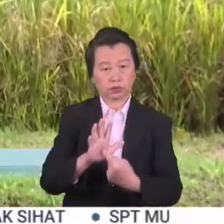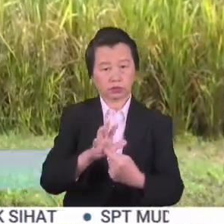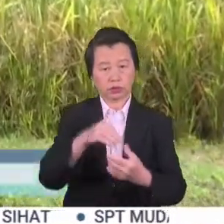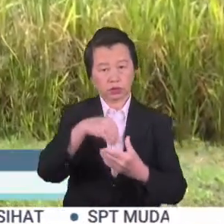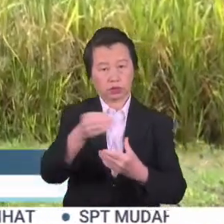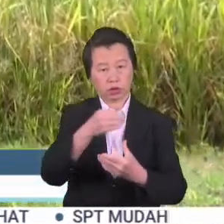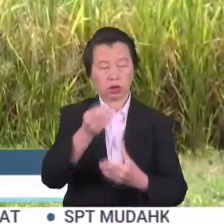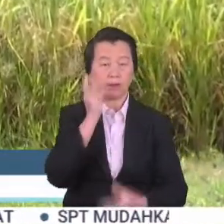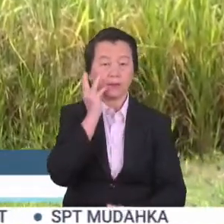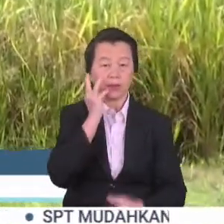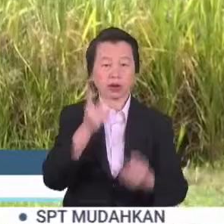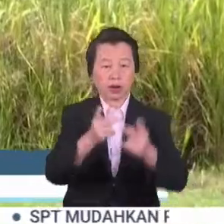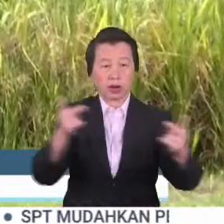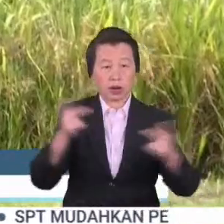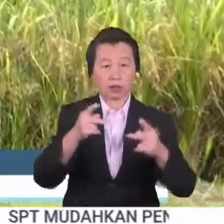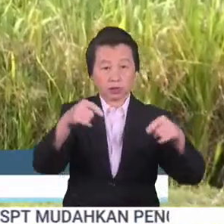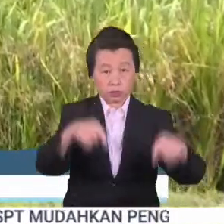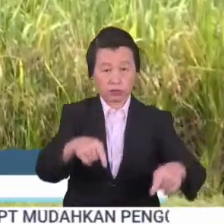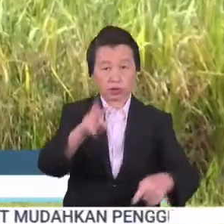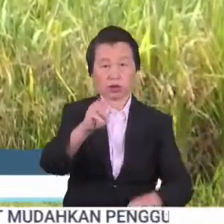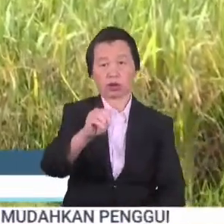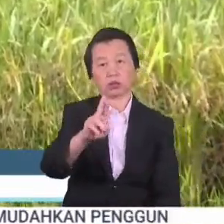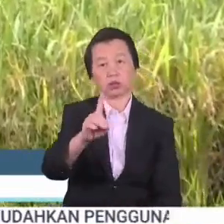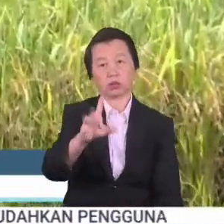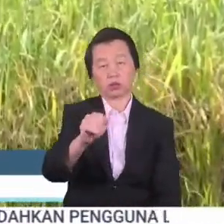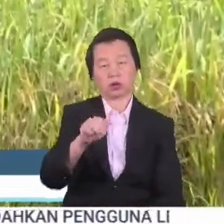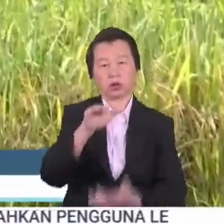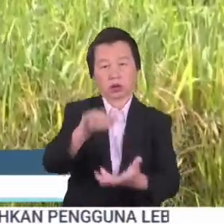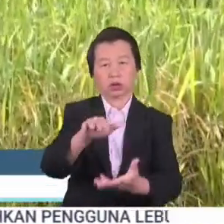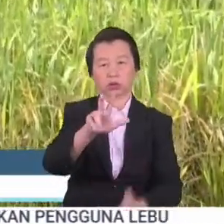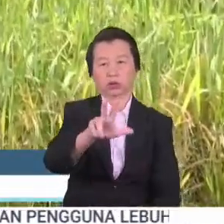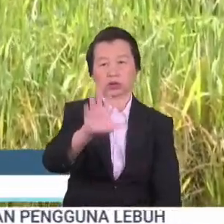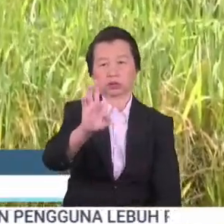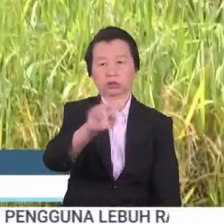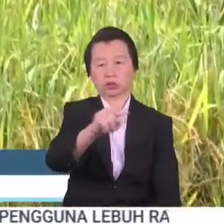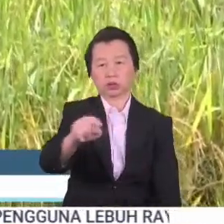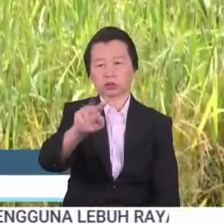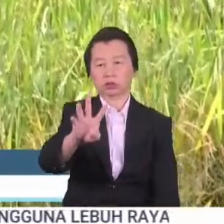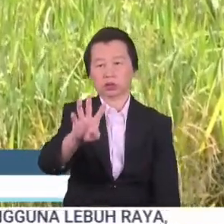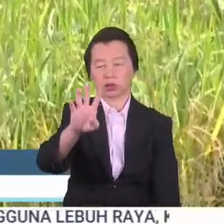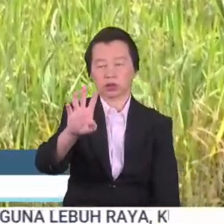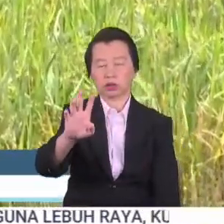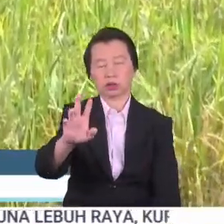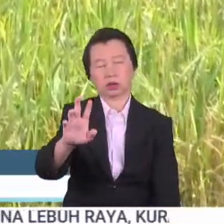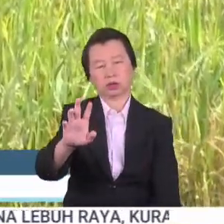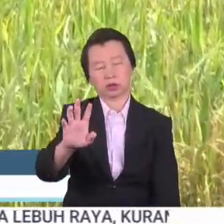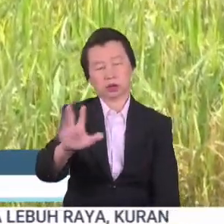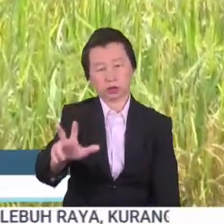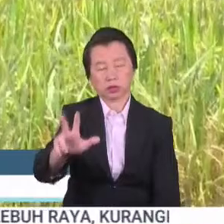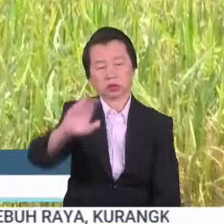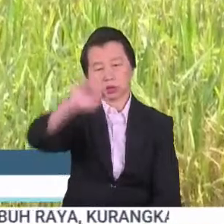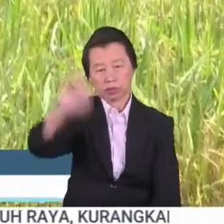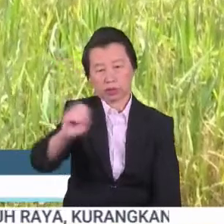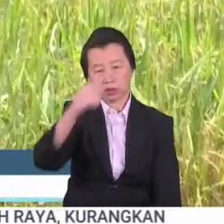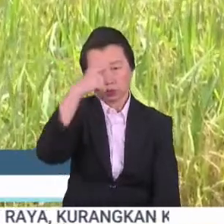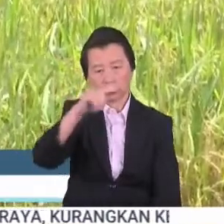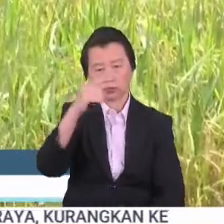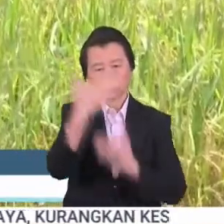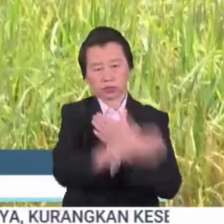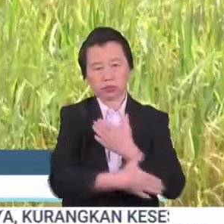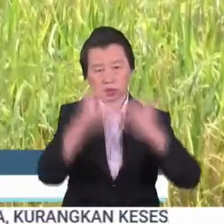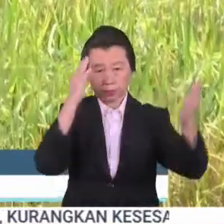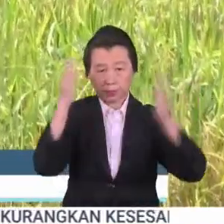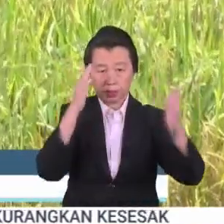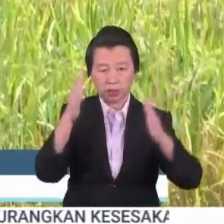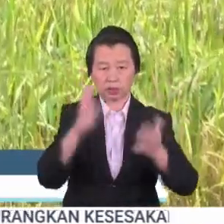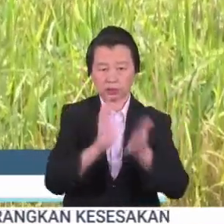pengeluaran padi di kawasan muda telah menyumbang antara 39 hingga 43% padi setahun kepada negara